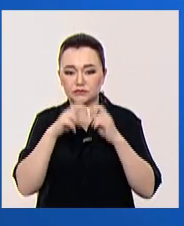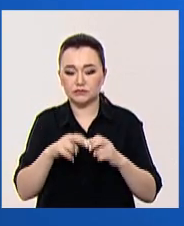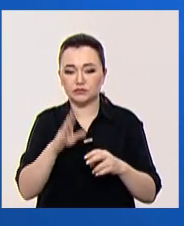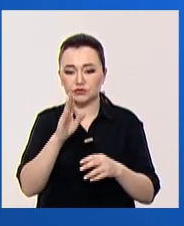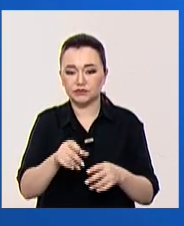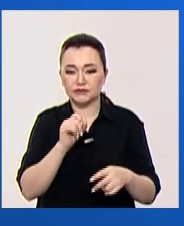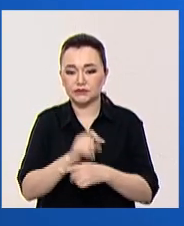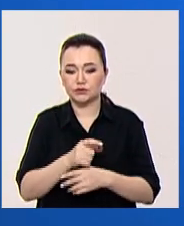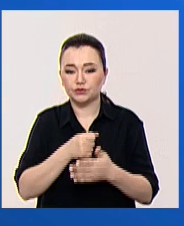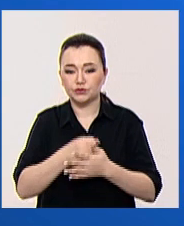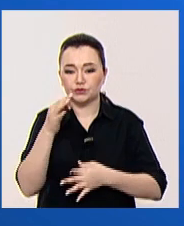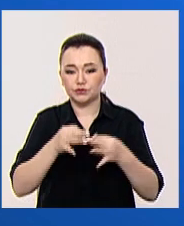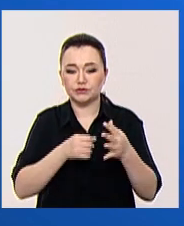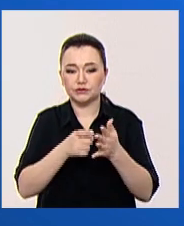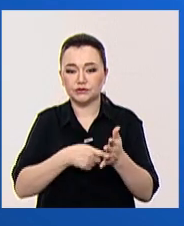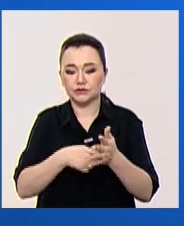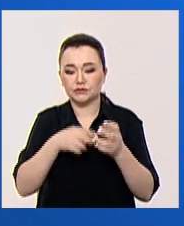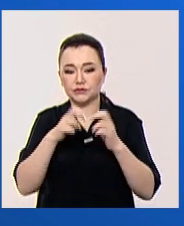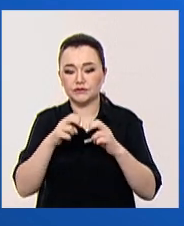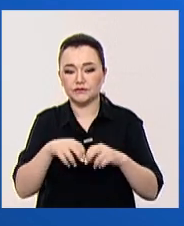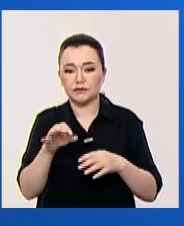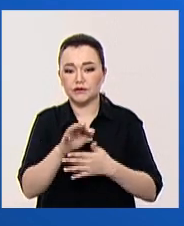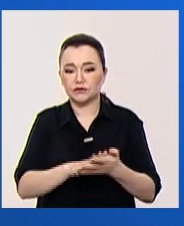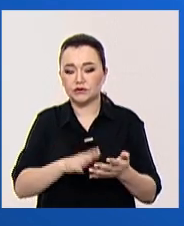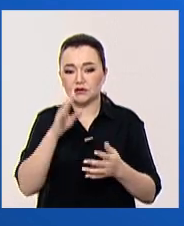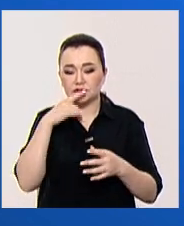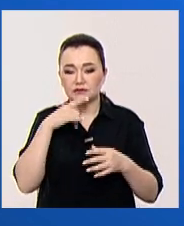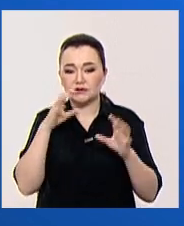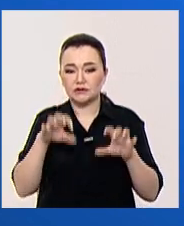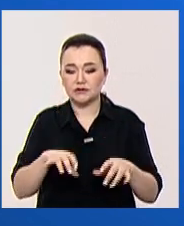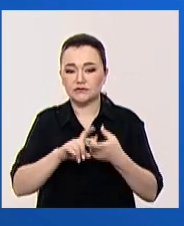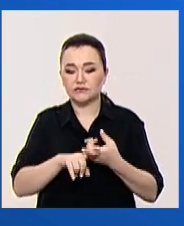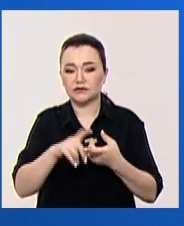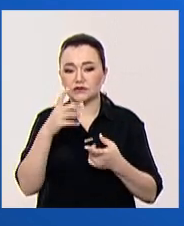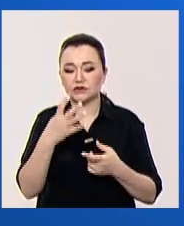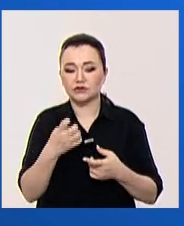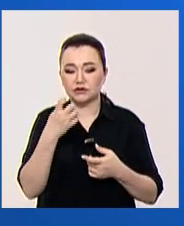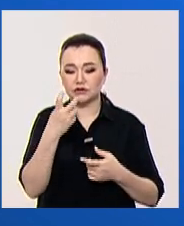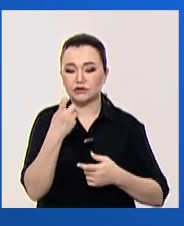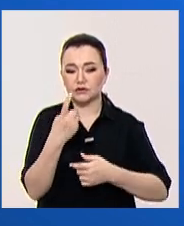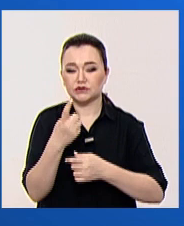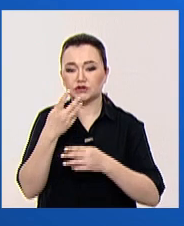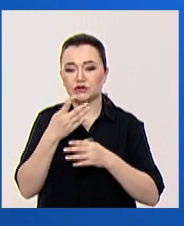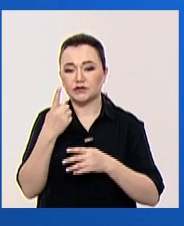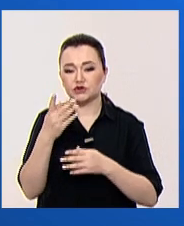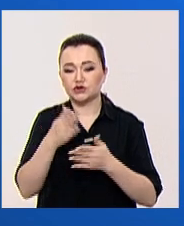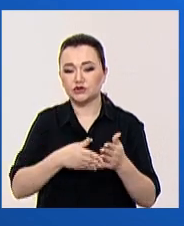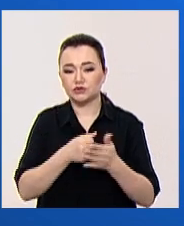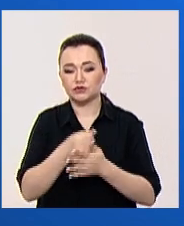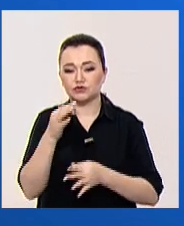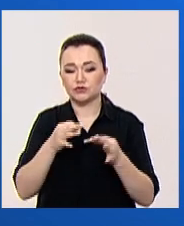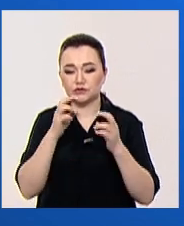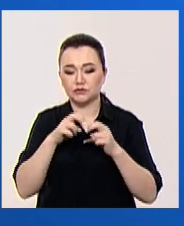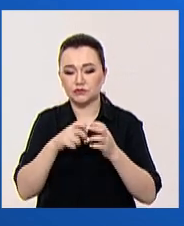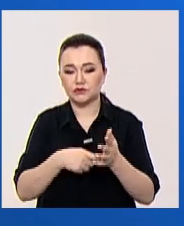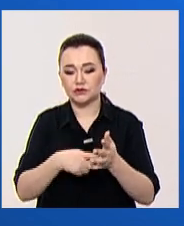тағайындалды. Сотқа дейінгі тергеп-тексеру жалғасуда. Қазақстан Республикасы қылмыстық процестік кодексінің 201 бабы 1 бөлігіне сәйкес сотқа дейінгі тергеп-тексеру